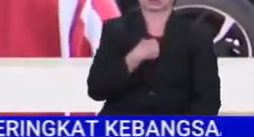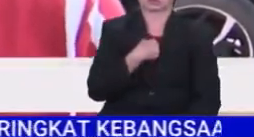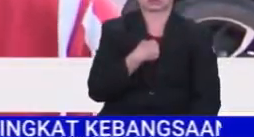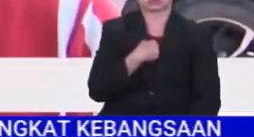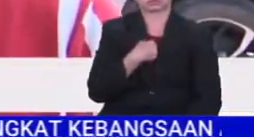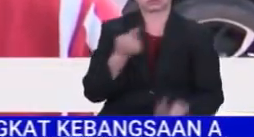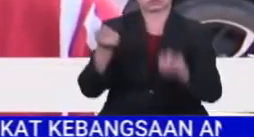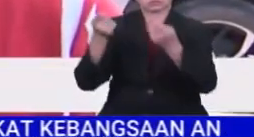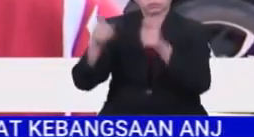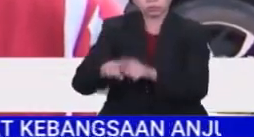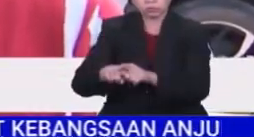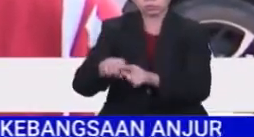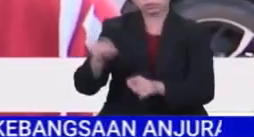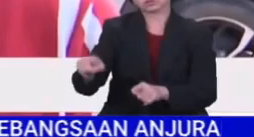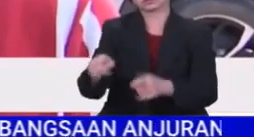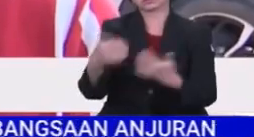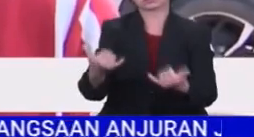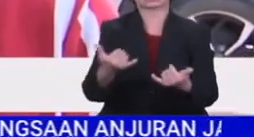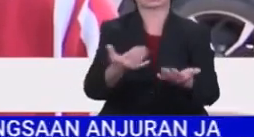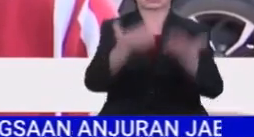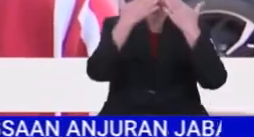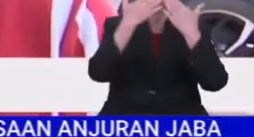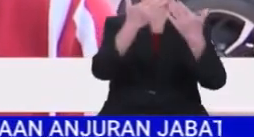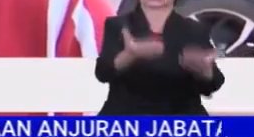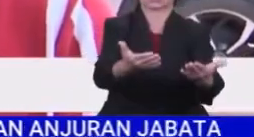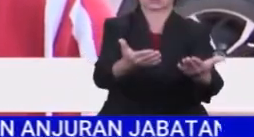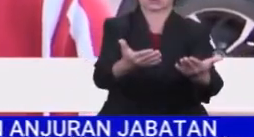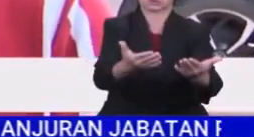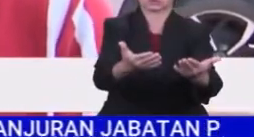kejadian nih Terima kasih sama